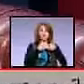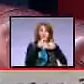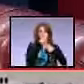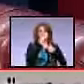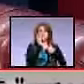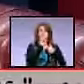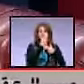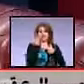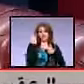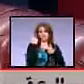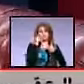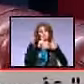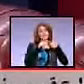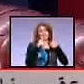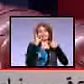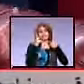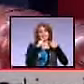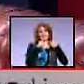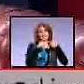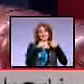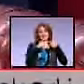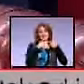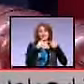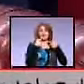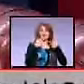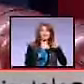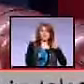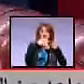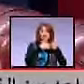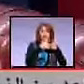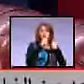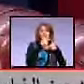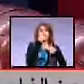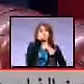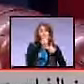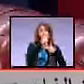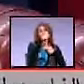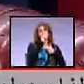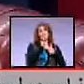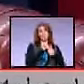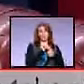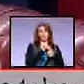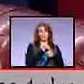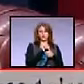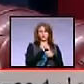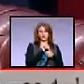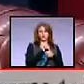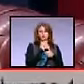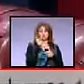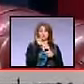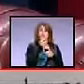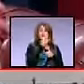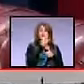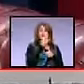انا ما كنتش معاهم، لكن ليه خليتني احبك؟ هو بدايه ان ممكن تبقى على الاقل الفيلم